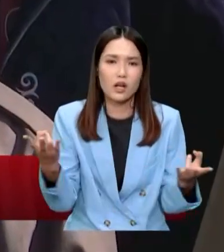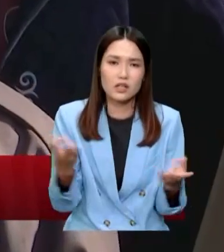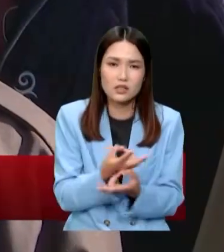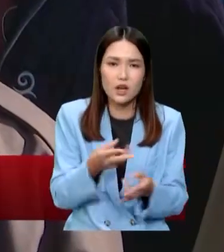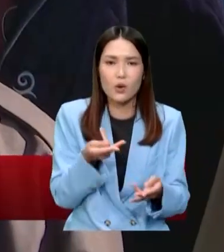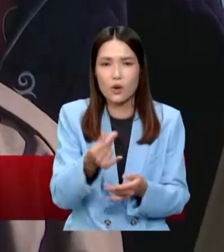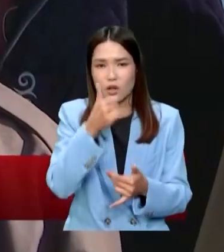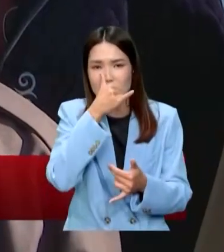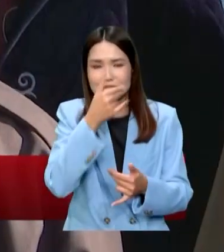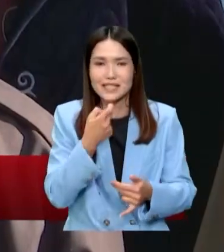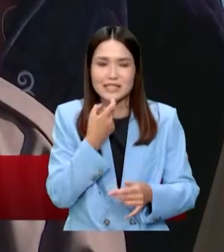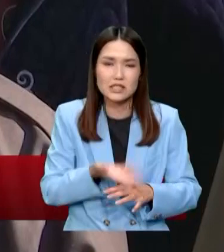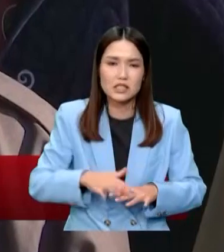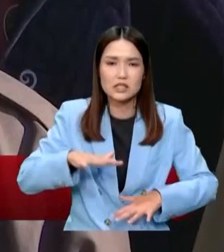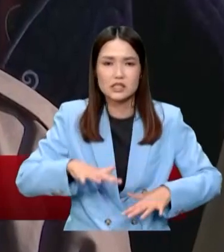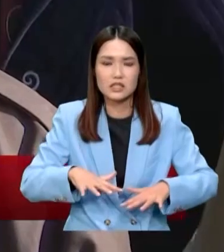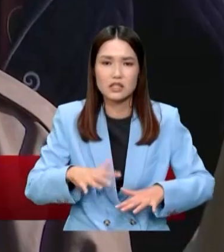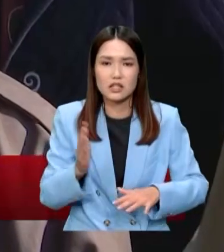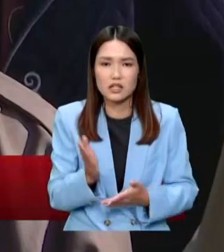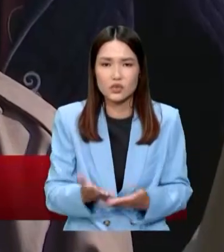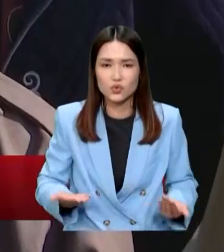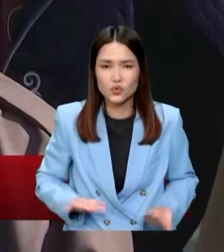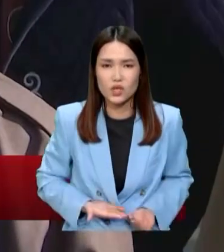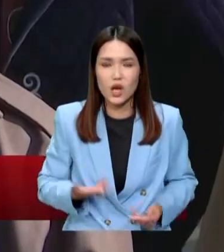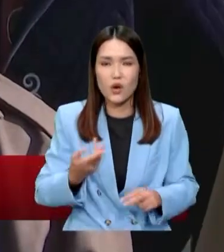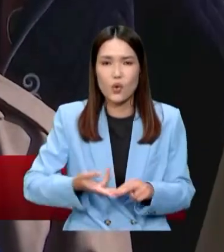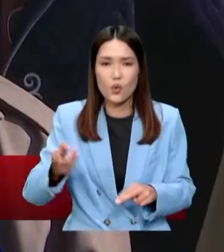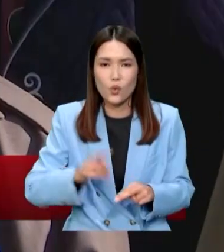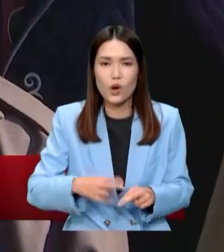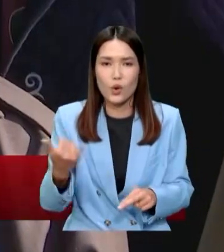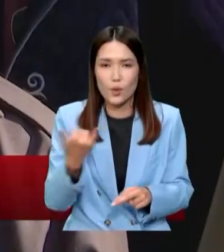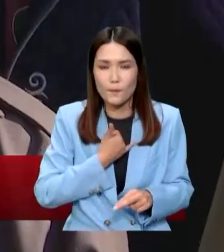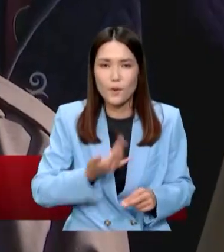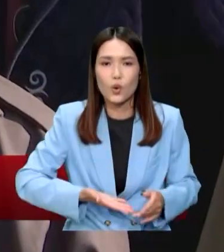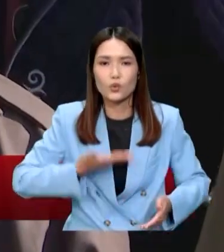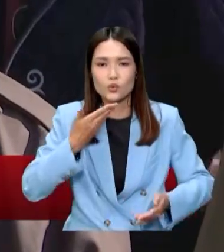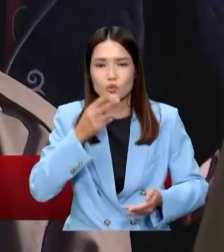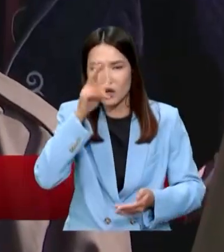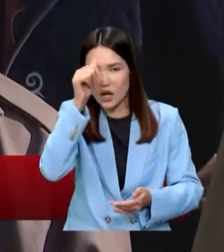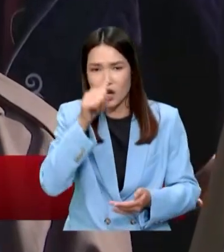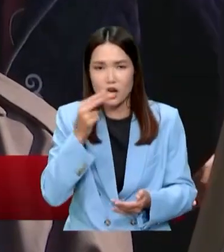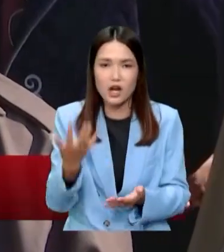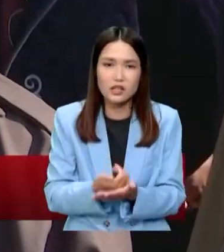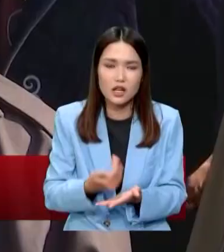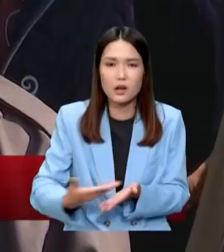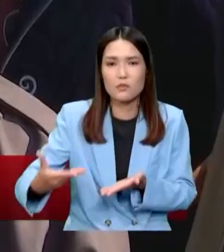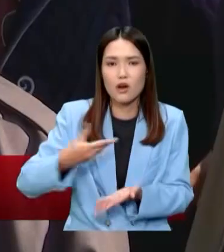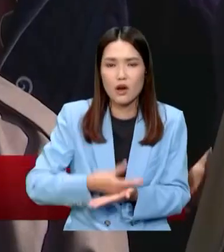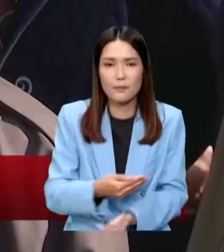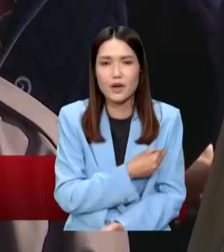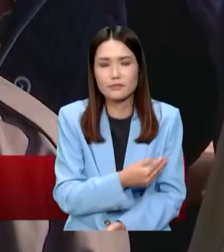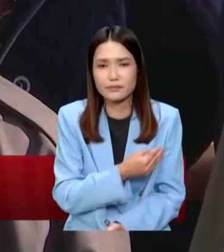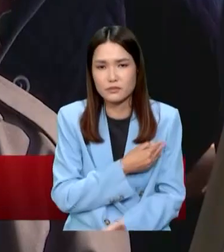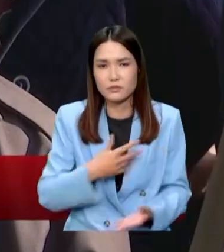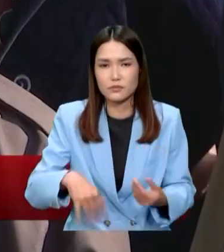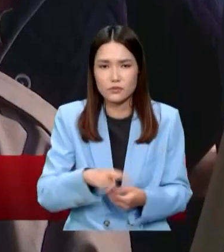төлей алмай қатты қысылып жүр. Осы бізге енді осы зарплата айлығын қойып берсе деген тілегіміз